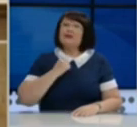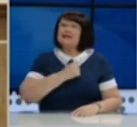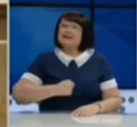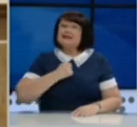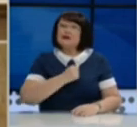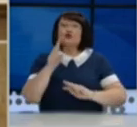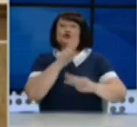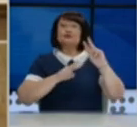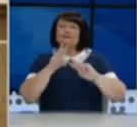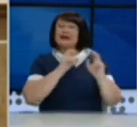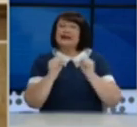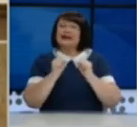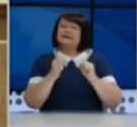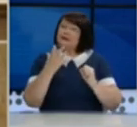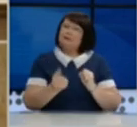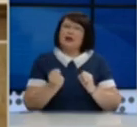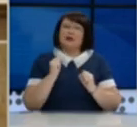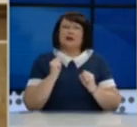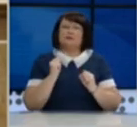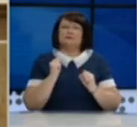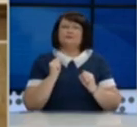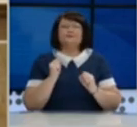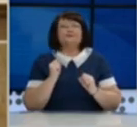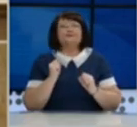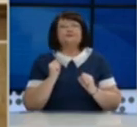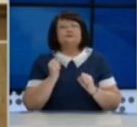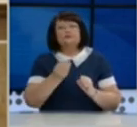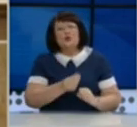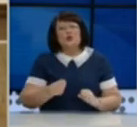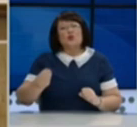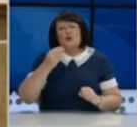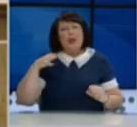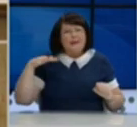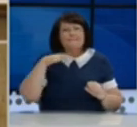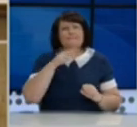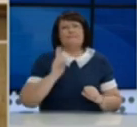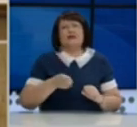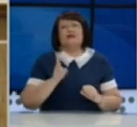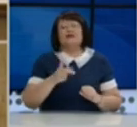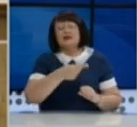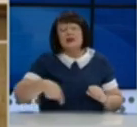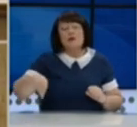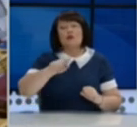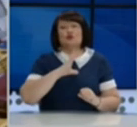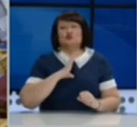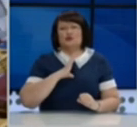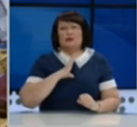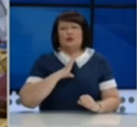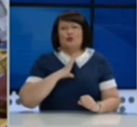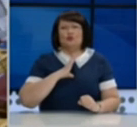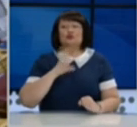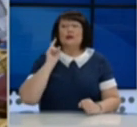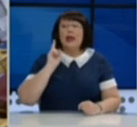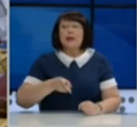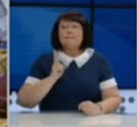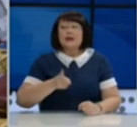κλιματική κρίση είναι εδώ. Είναι εδώ, όλο ένα πιο απειλητική για όλους μας. Σε έναν κίνδυνο